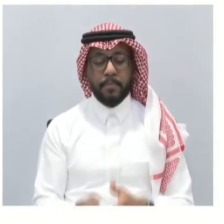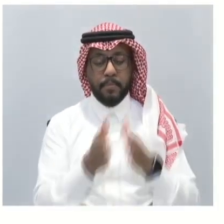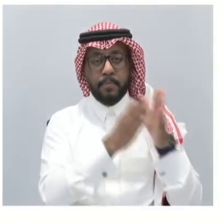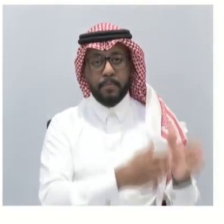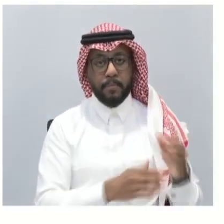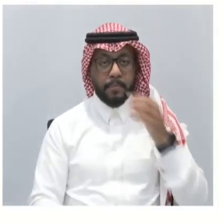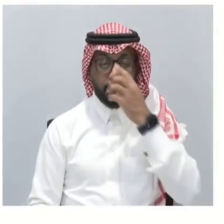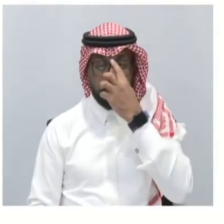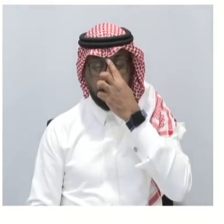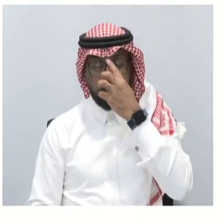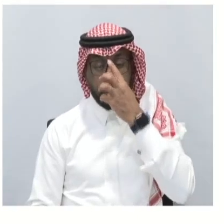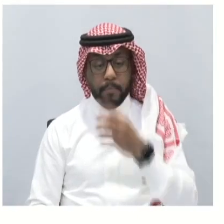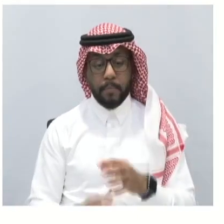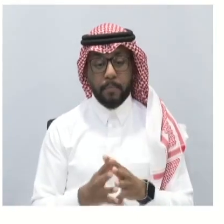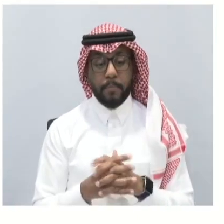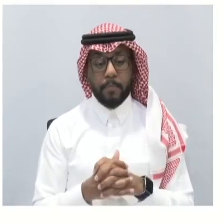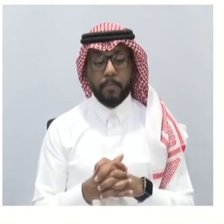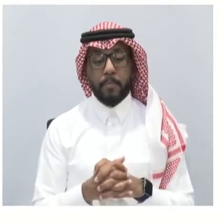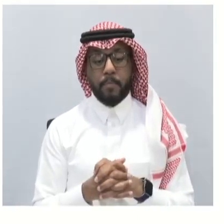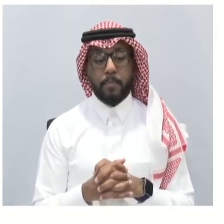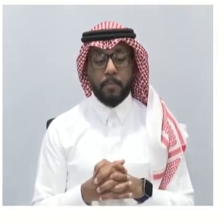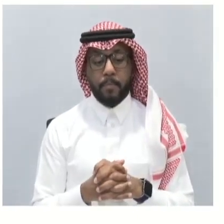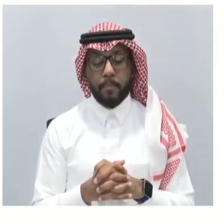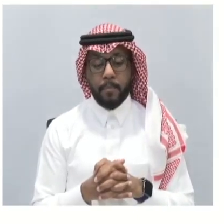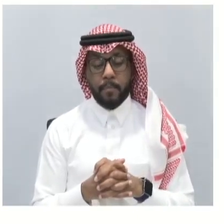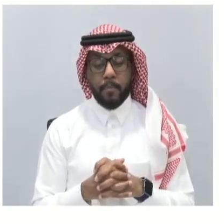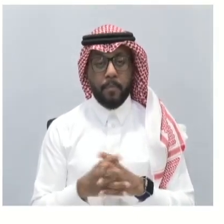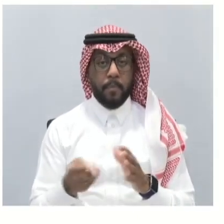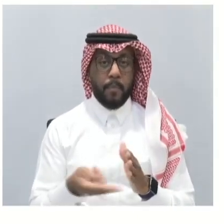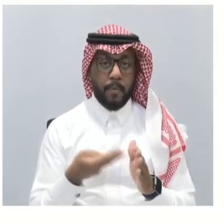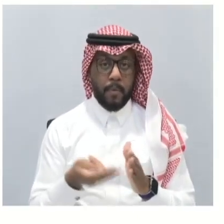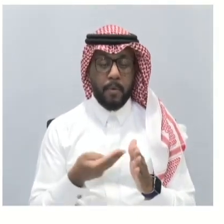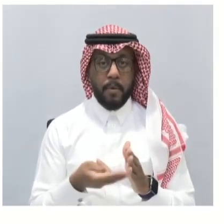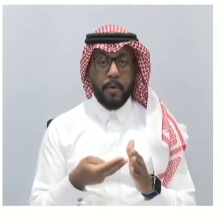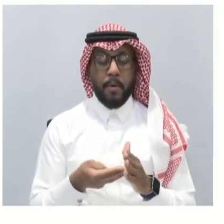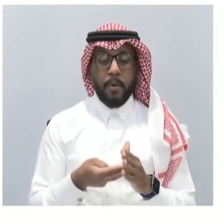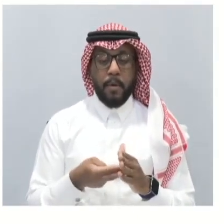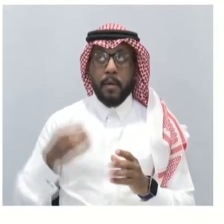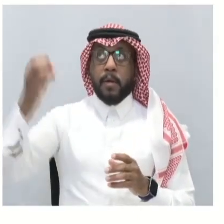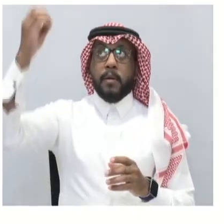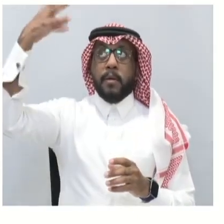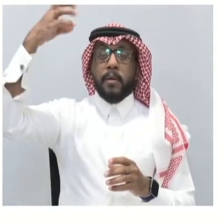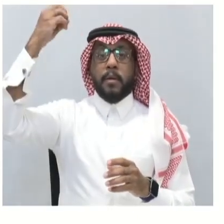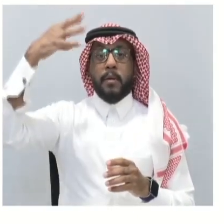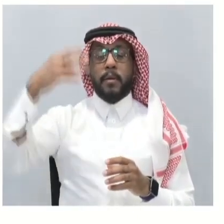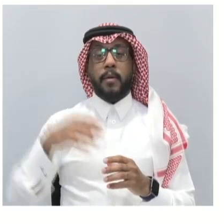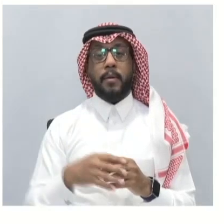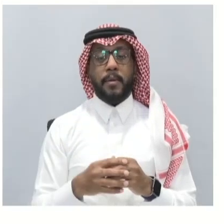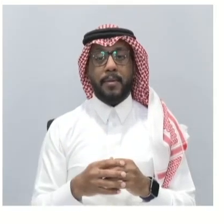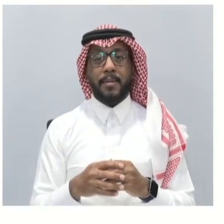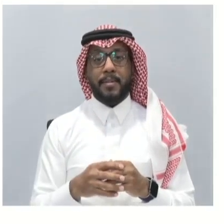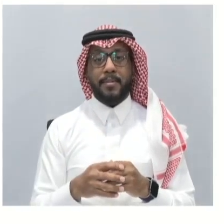يقول بخطوه رقم ا ارسم الشمس على